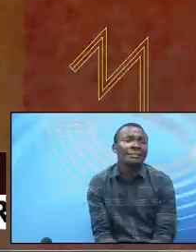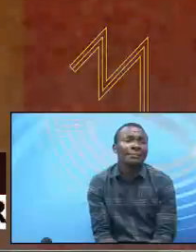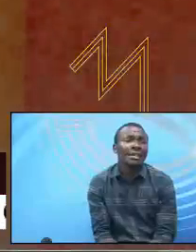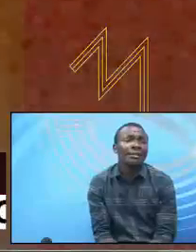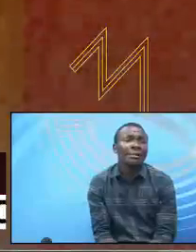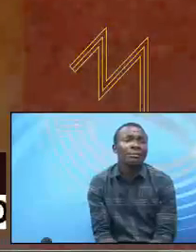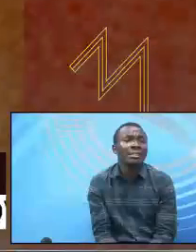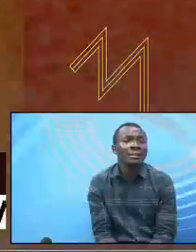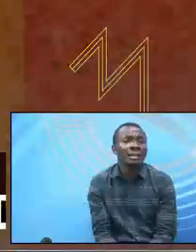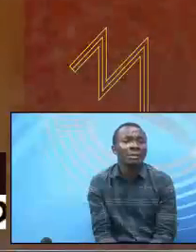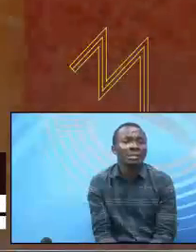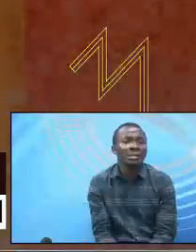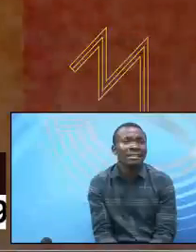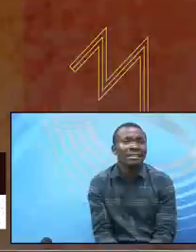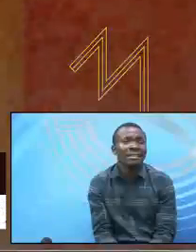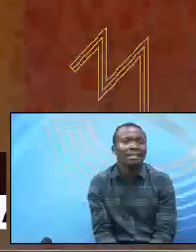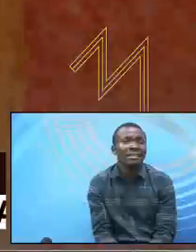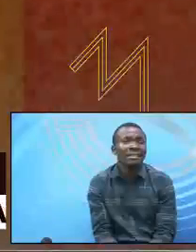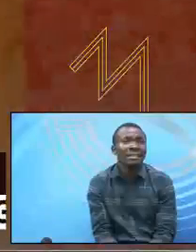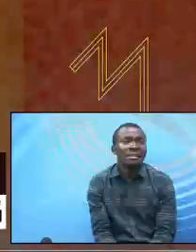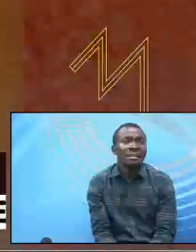abana hari abantu benshi batabaze